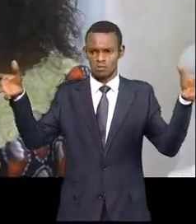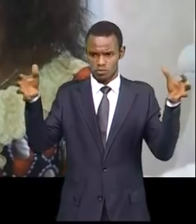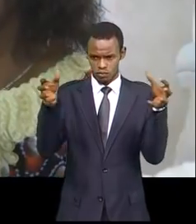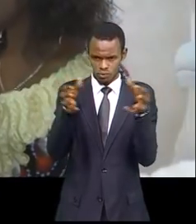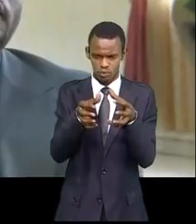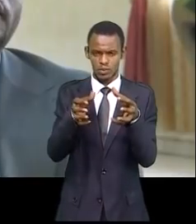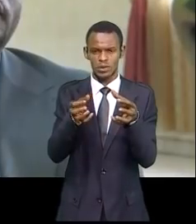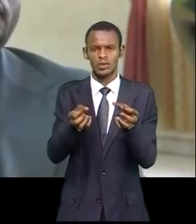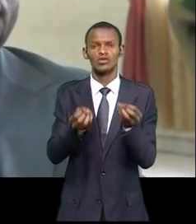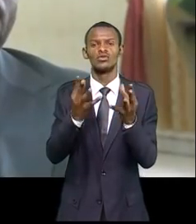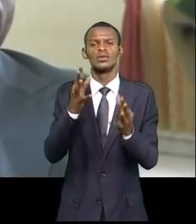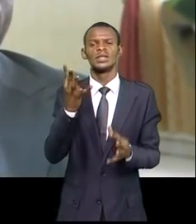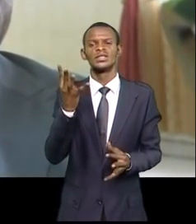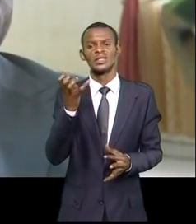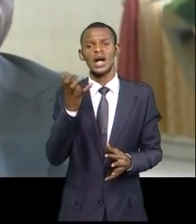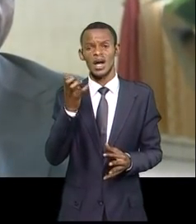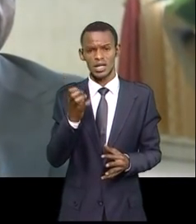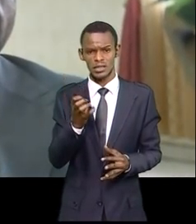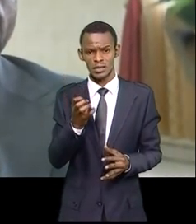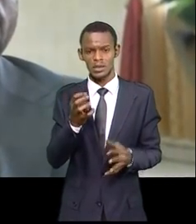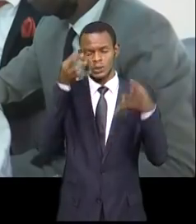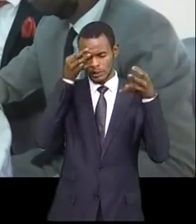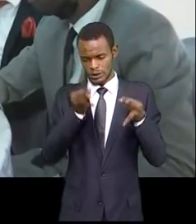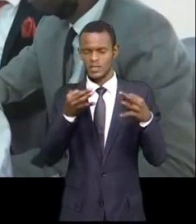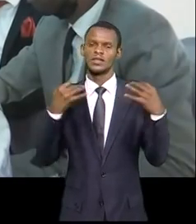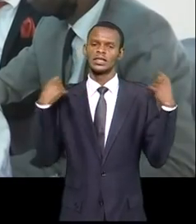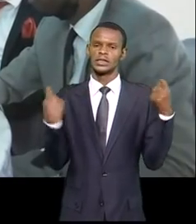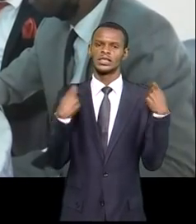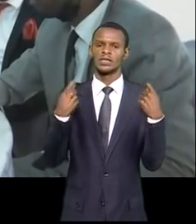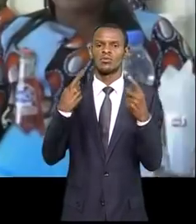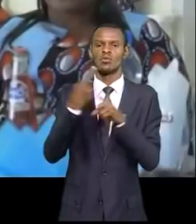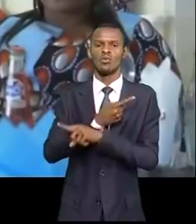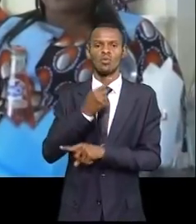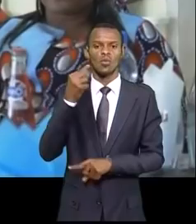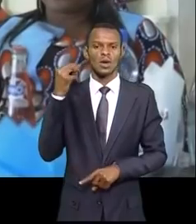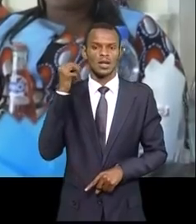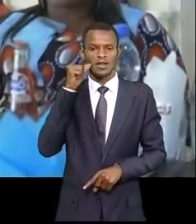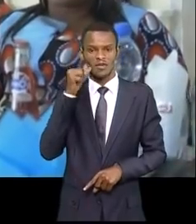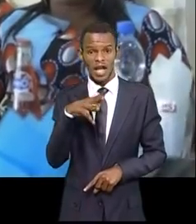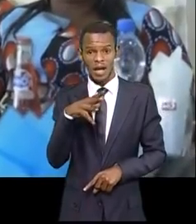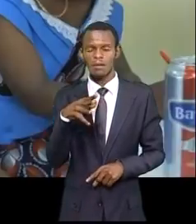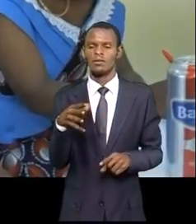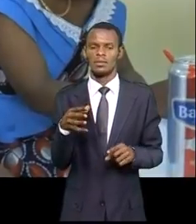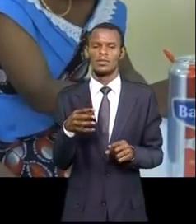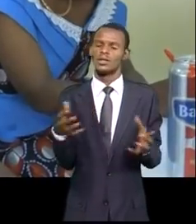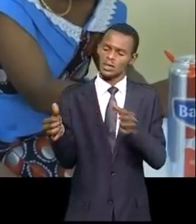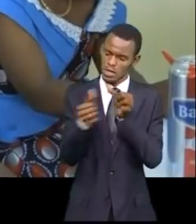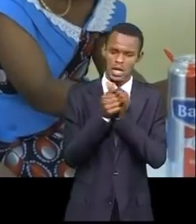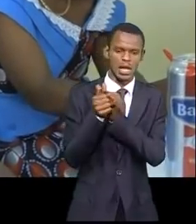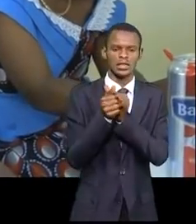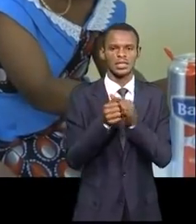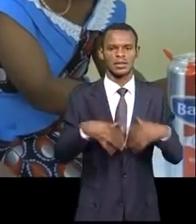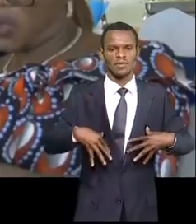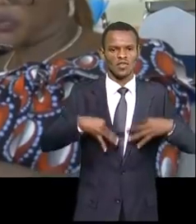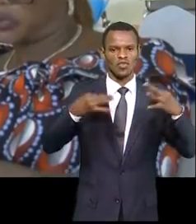ont décidé de célébrer et country les mois de la femme se former des maîtres et des réflexions loin de l'héritage mais on y forme pagne juste